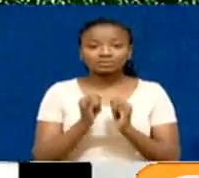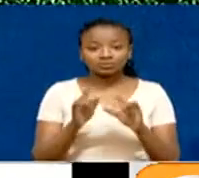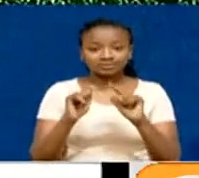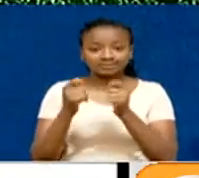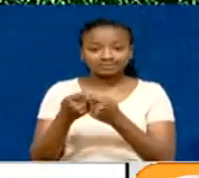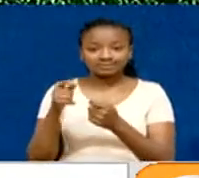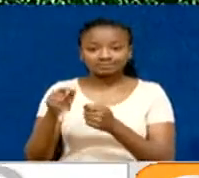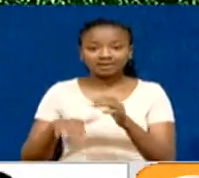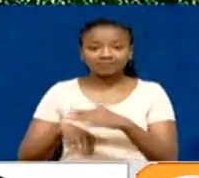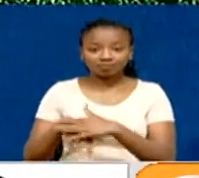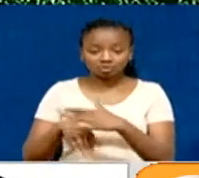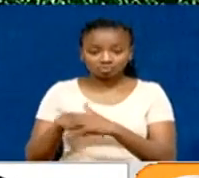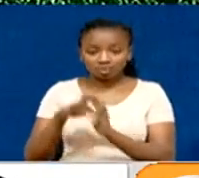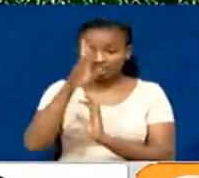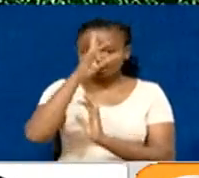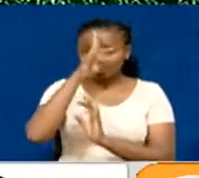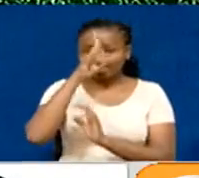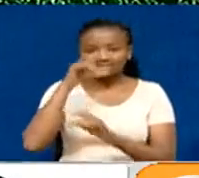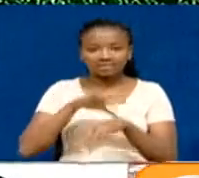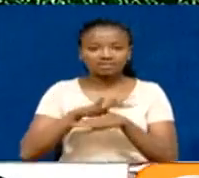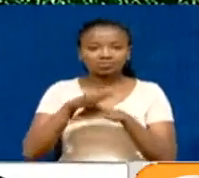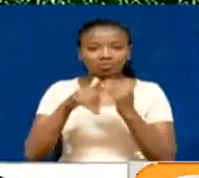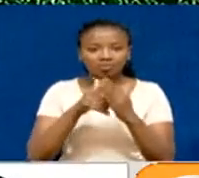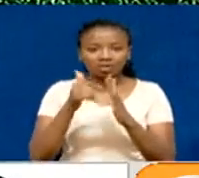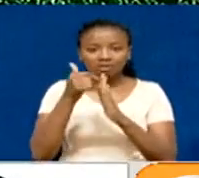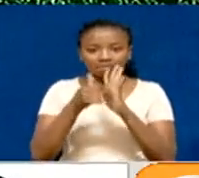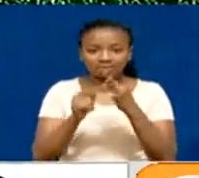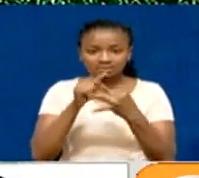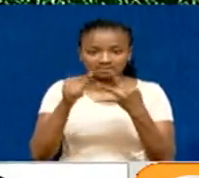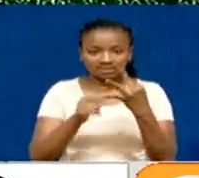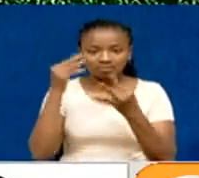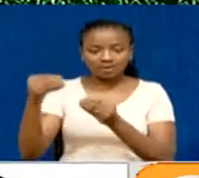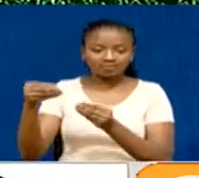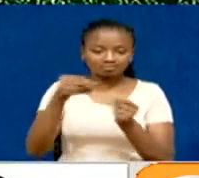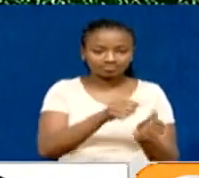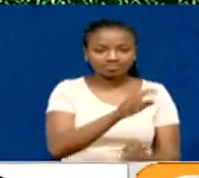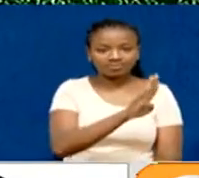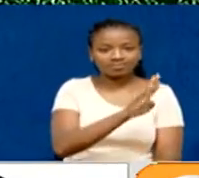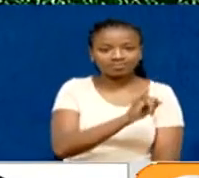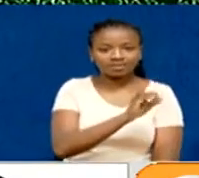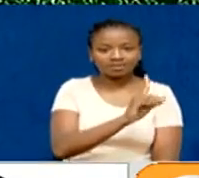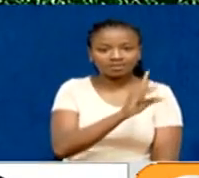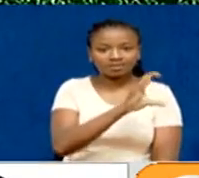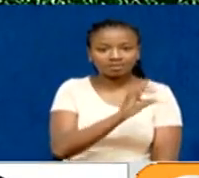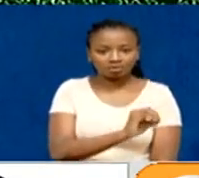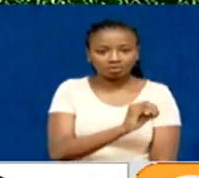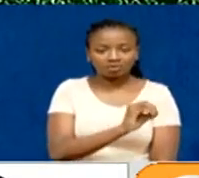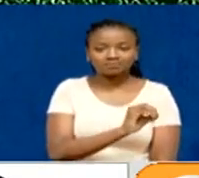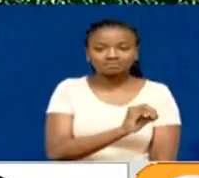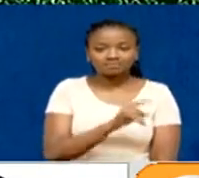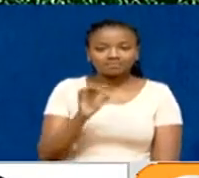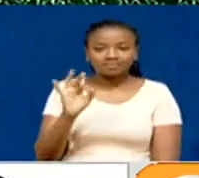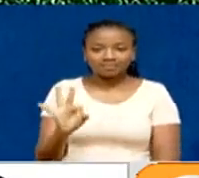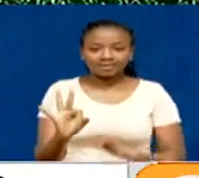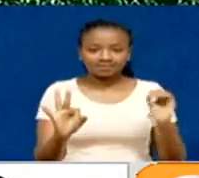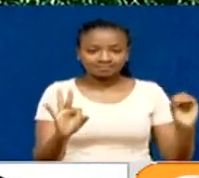Kikosi cha kandanda cha idara ya polisi kilipata alama zote tatu baada ya kuikwaruza Bidco FC kwa mabao matatu kwa nunge katika mechi ya